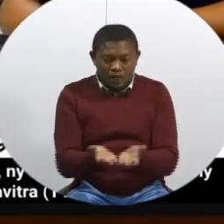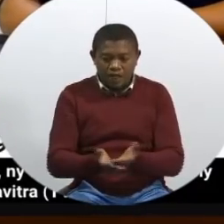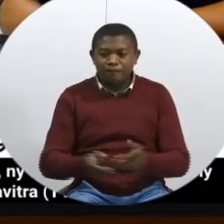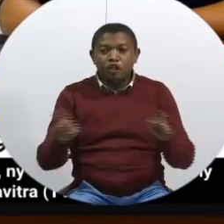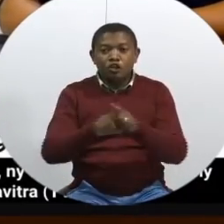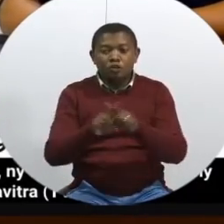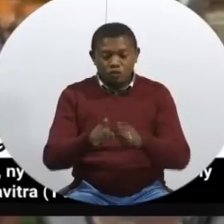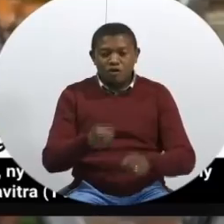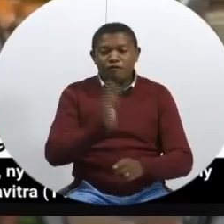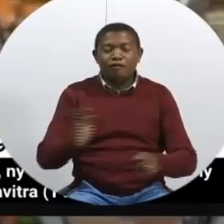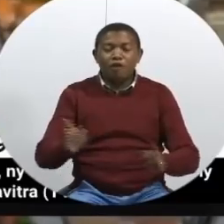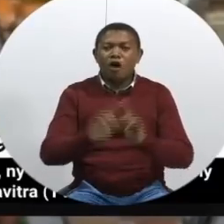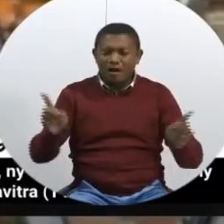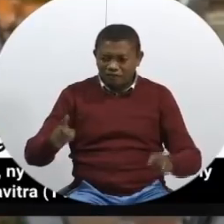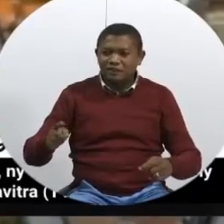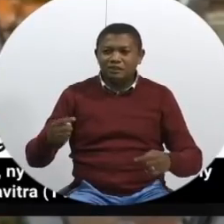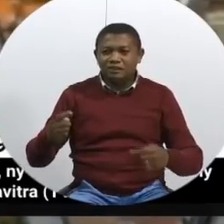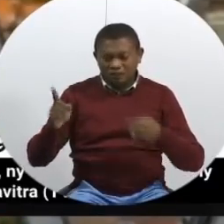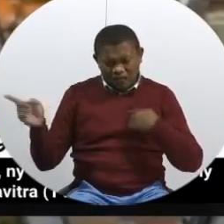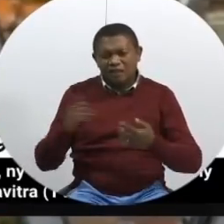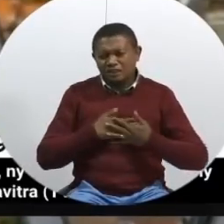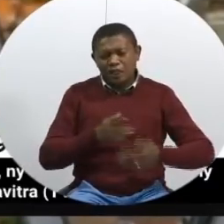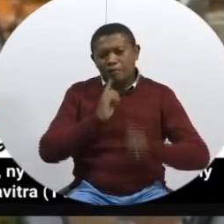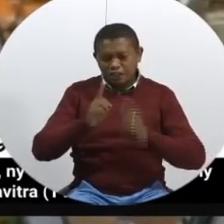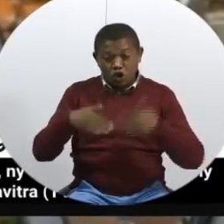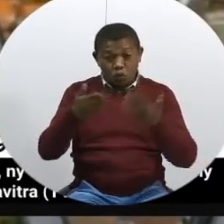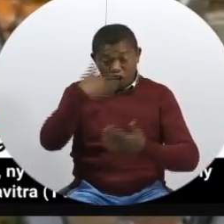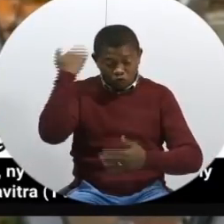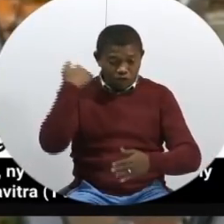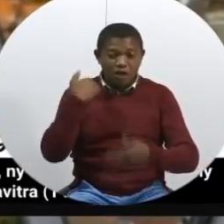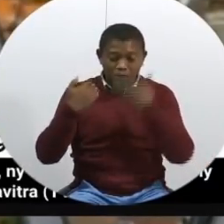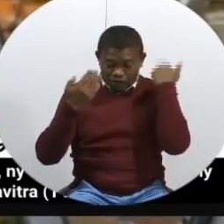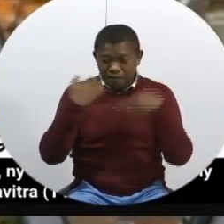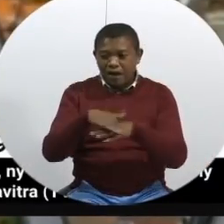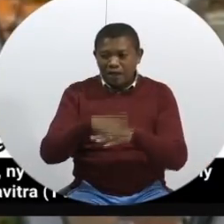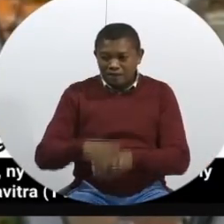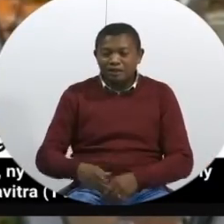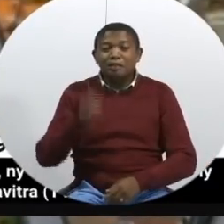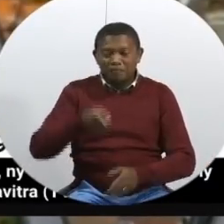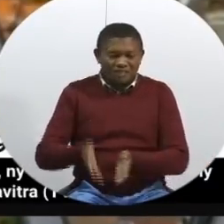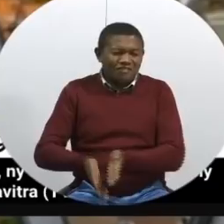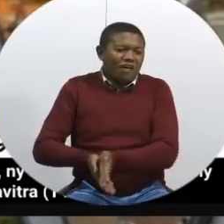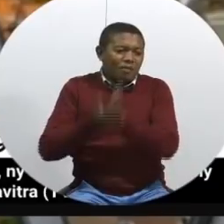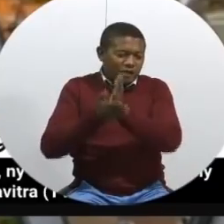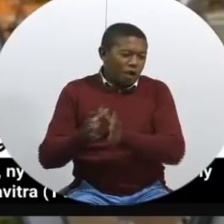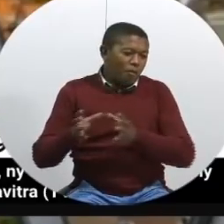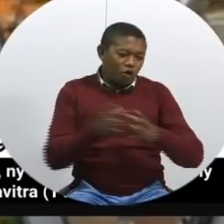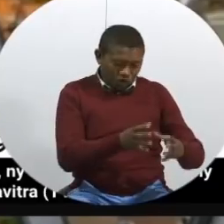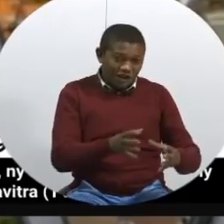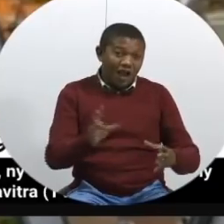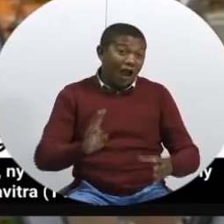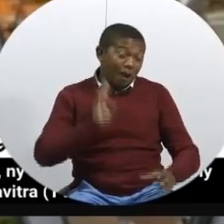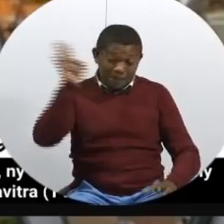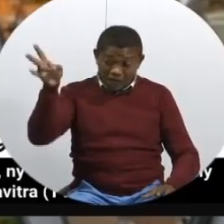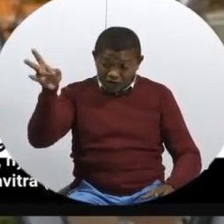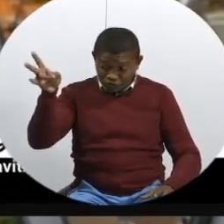vaovao hafa ihany koa zany tiako ho resahana voka malagasy satria dia misy fanampiana manokana ho azontsika amin'ny herinandro ho